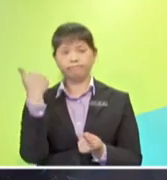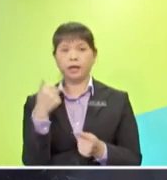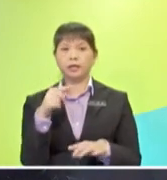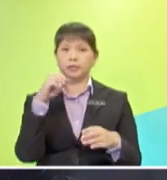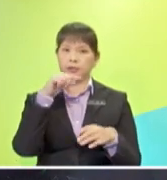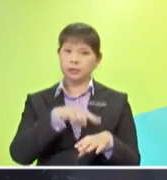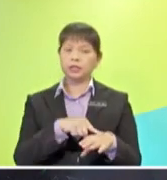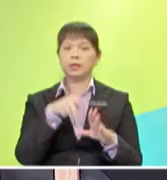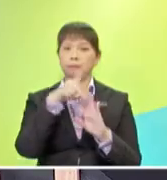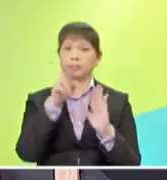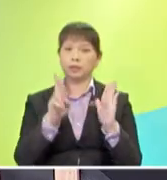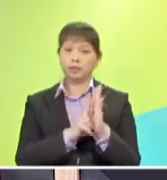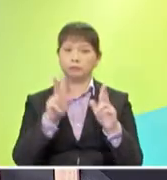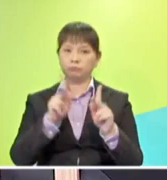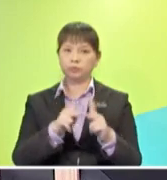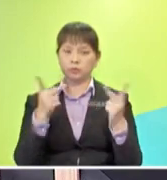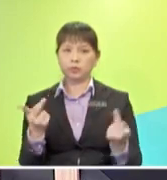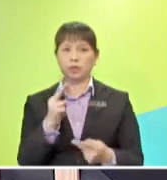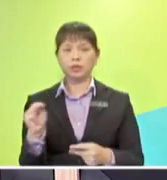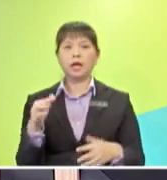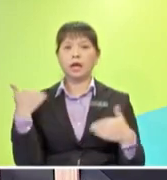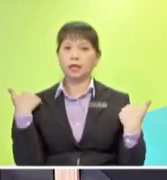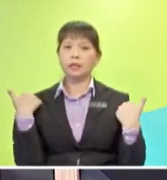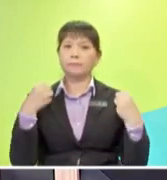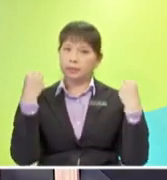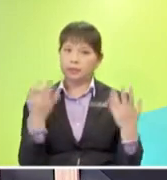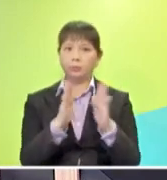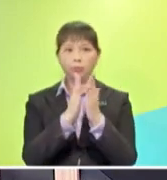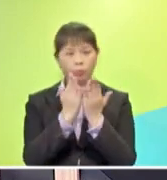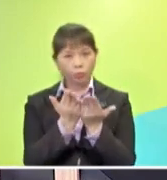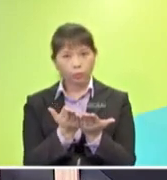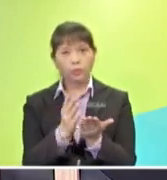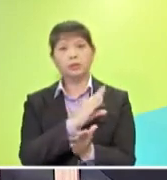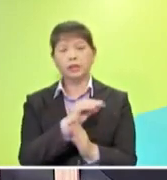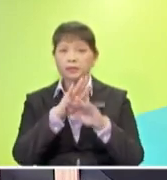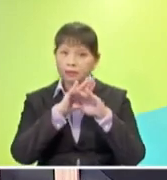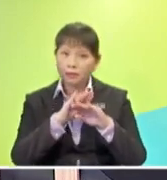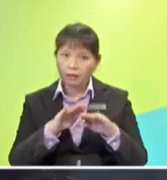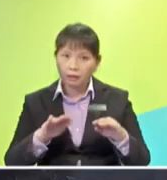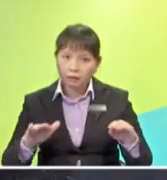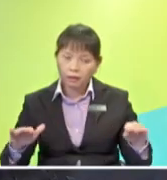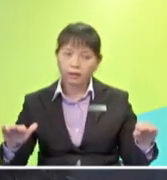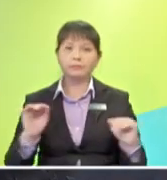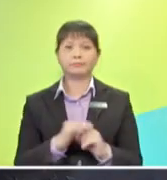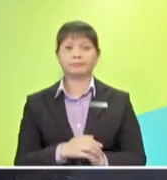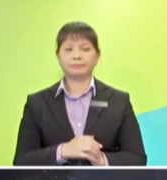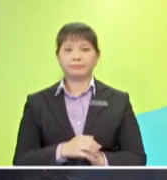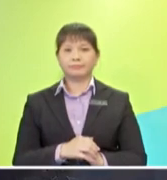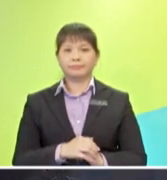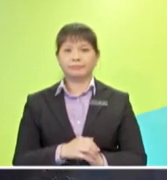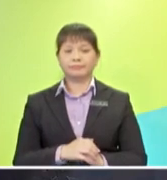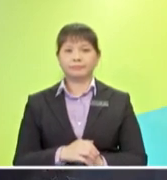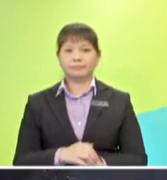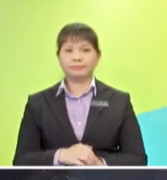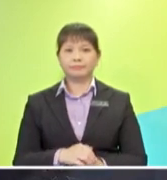buku banyak bahan bacaan yang penting Kenapa perpustakaan